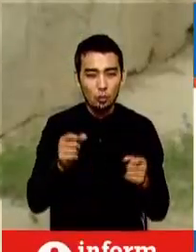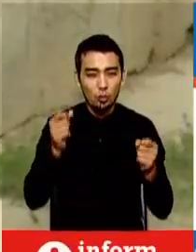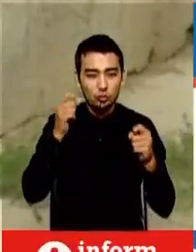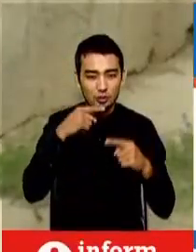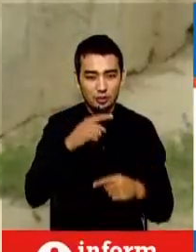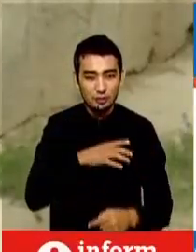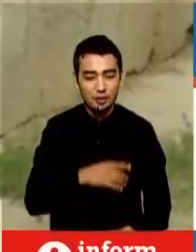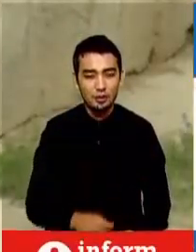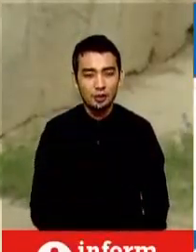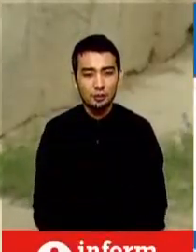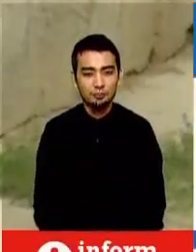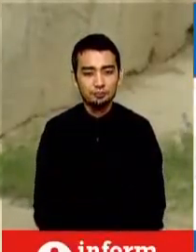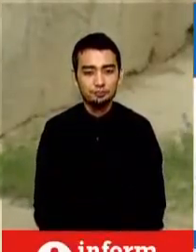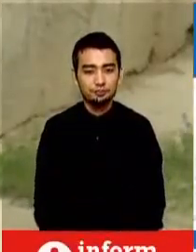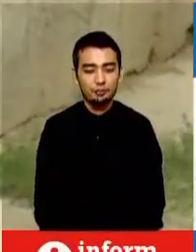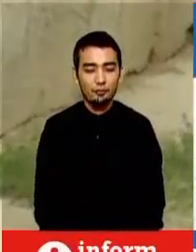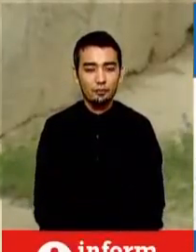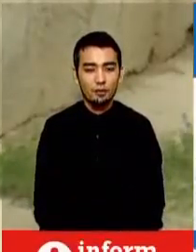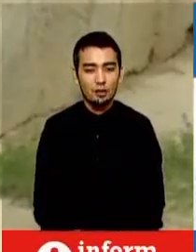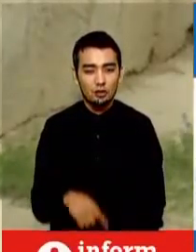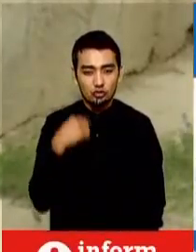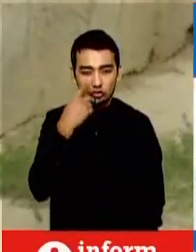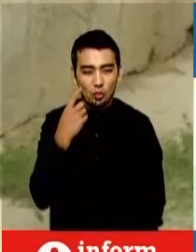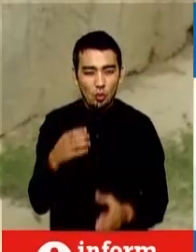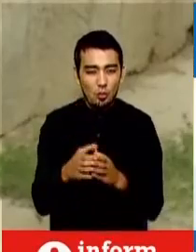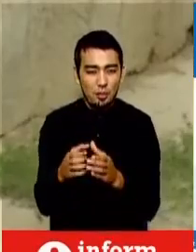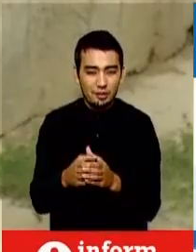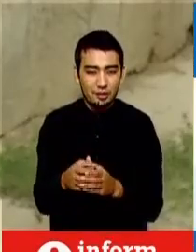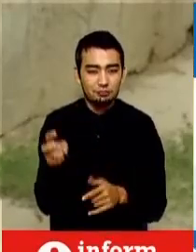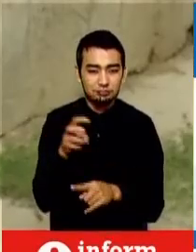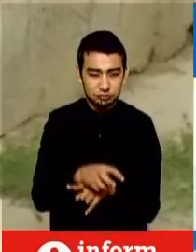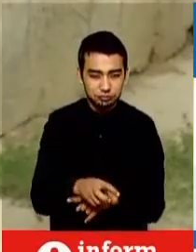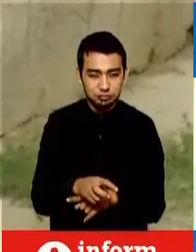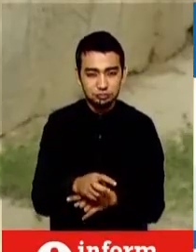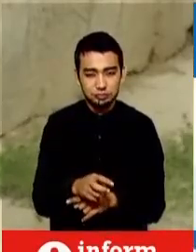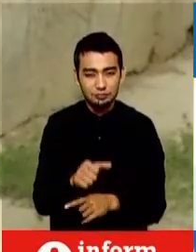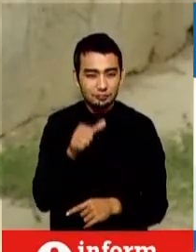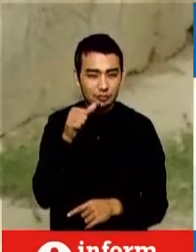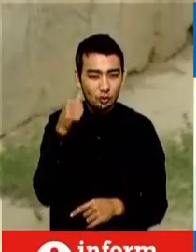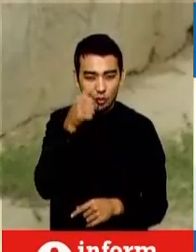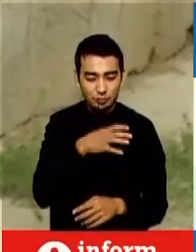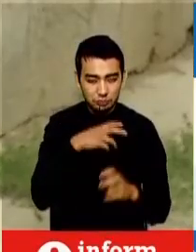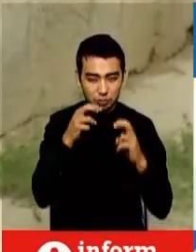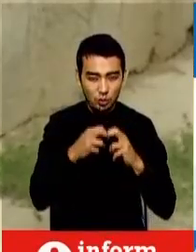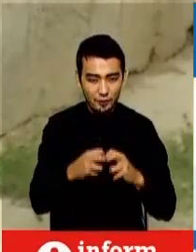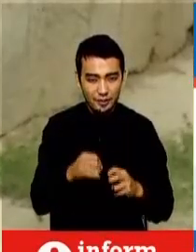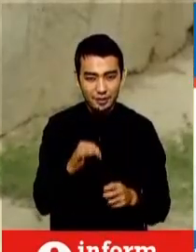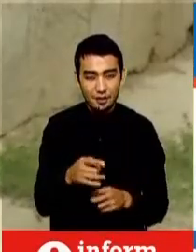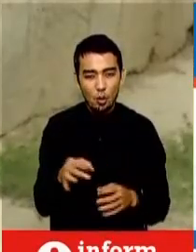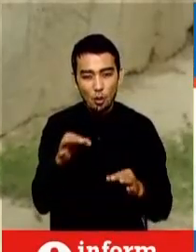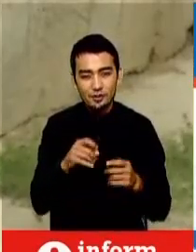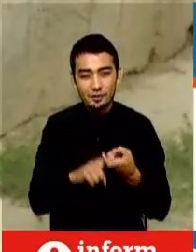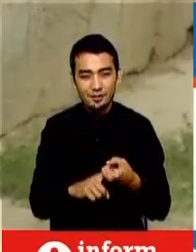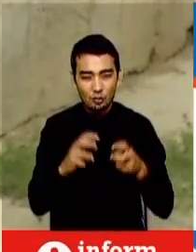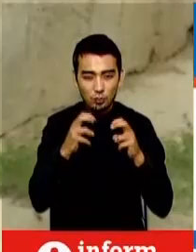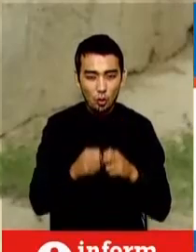Былтырдан бері бір жекеменшік компания келіп, экспертизасын өткізген. Сол экспертизасының қорытындысы бойынша